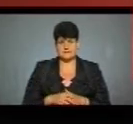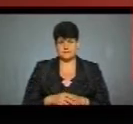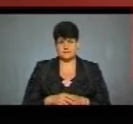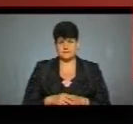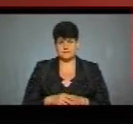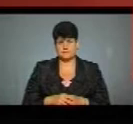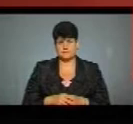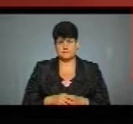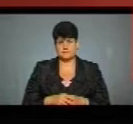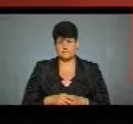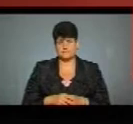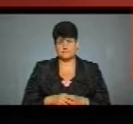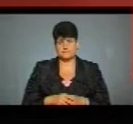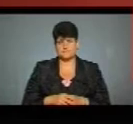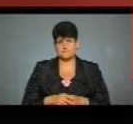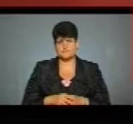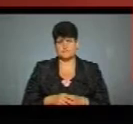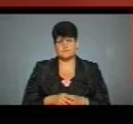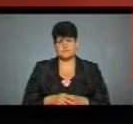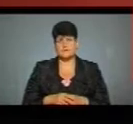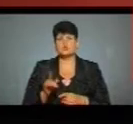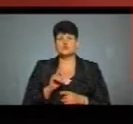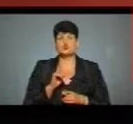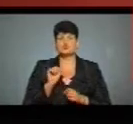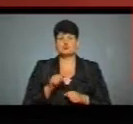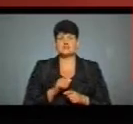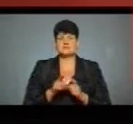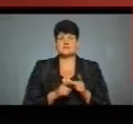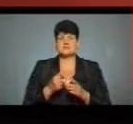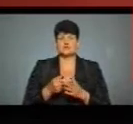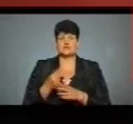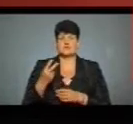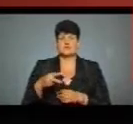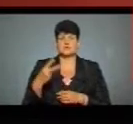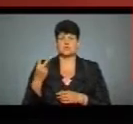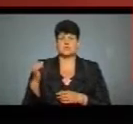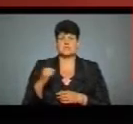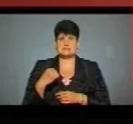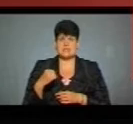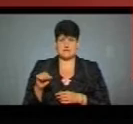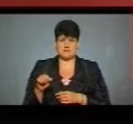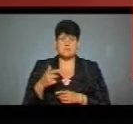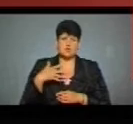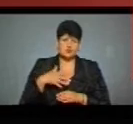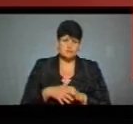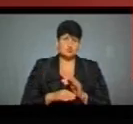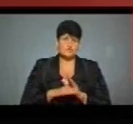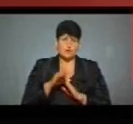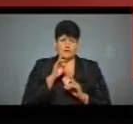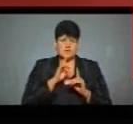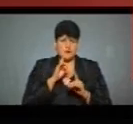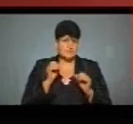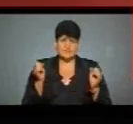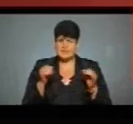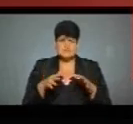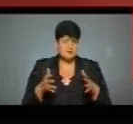Володимире, що може змінитися до 22 серпня, оскільки ми розуміємо, що Верховна Рада не збереться